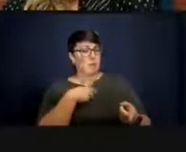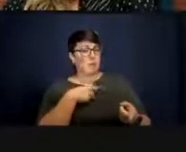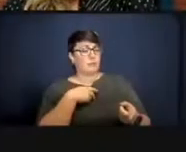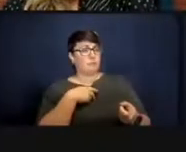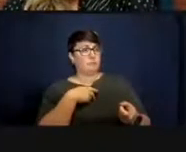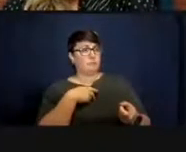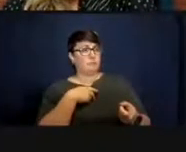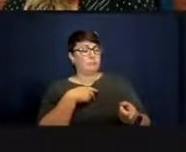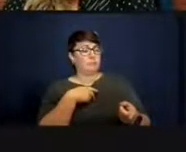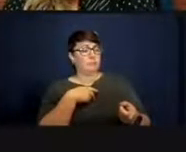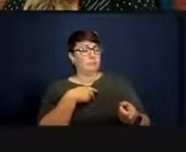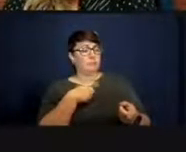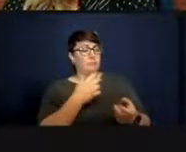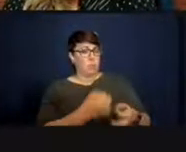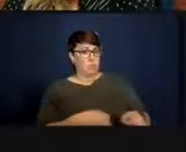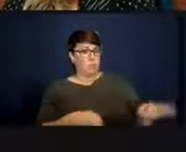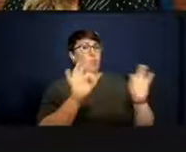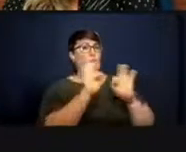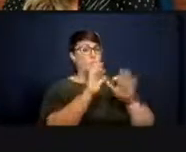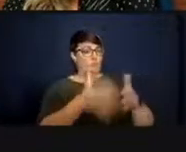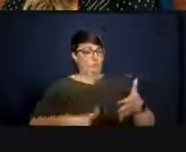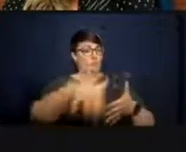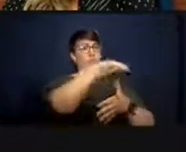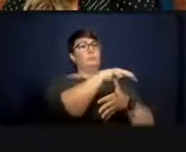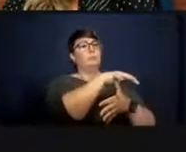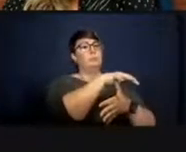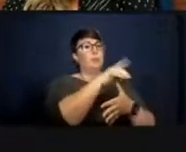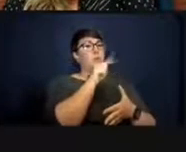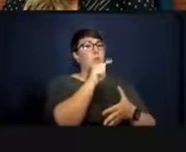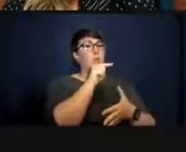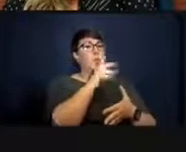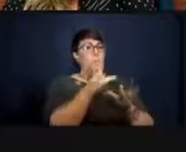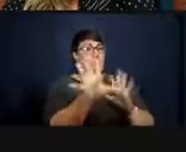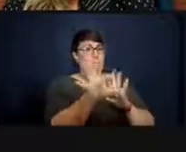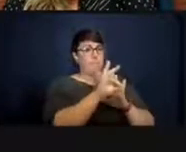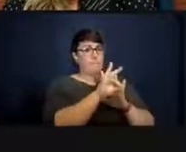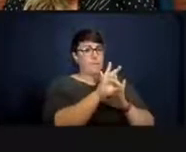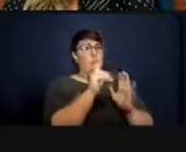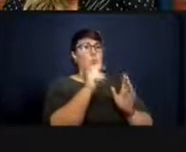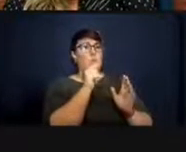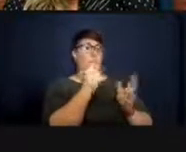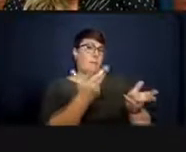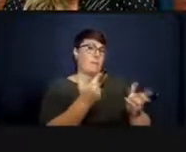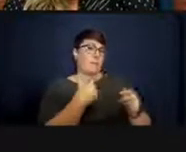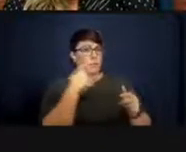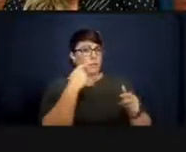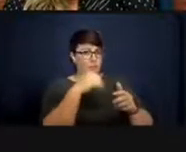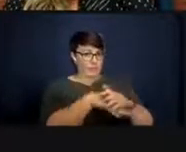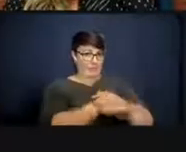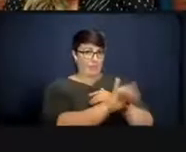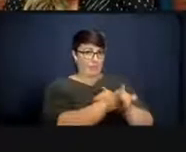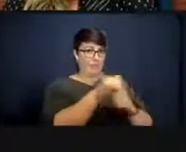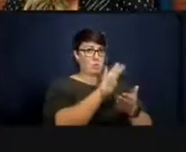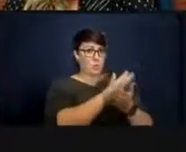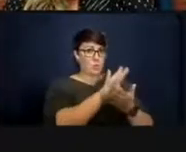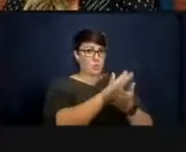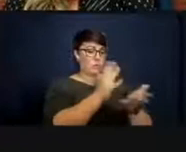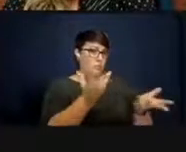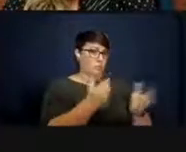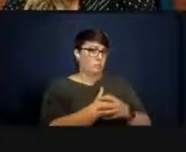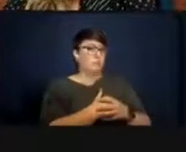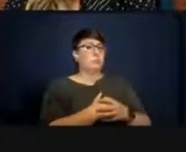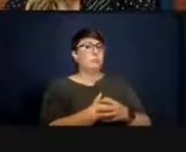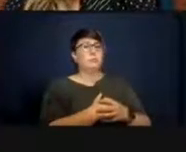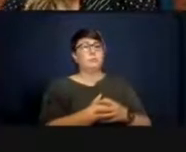wafikiri vipaumbele vinapaswa kuwa vipi kuhusiana na ni nani tunachagua kwenda katika shule